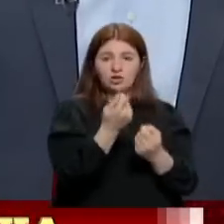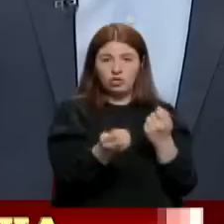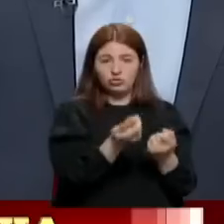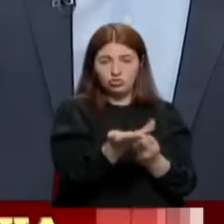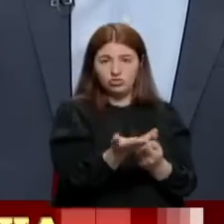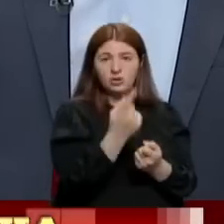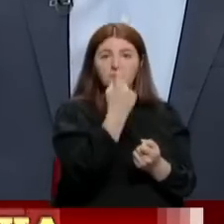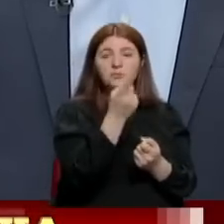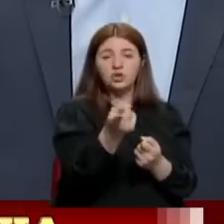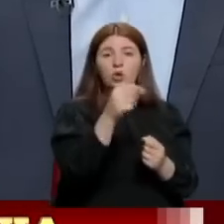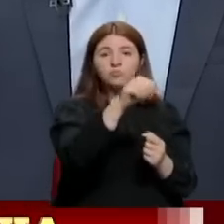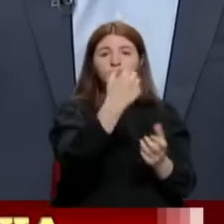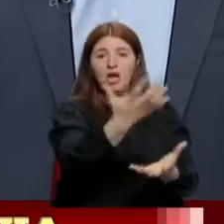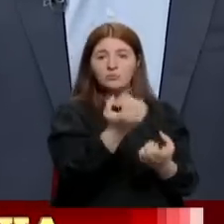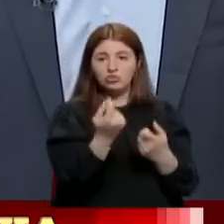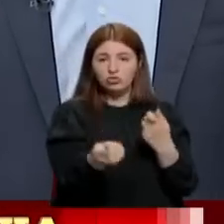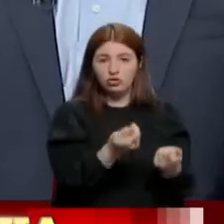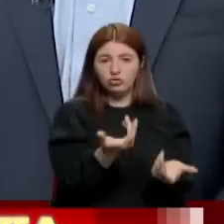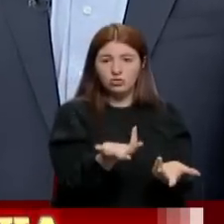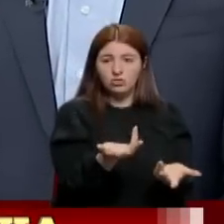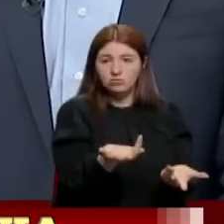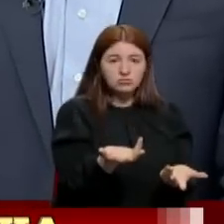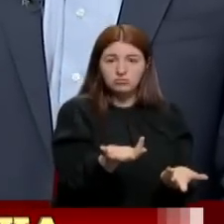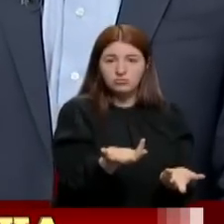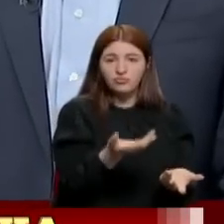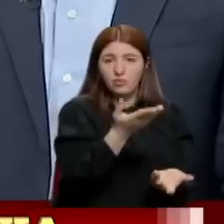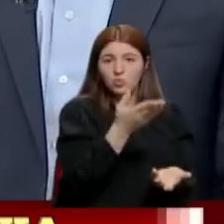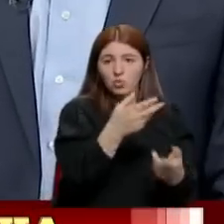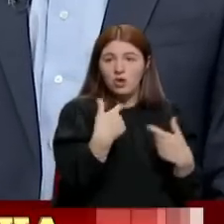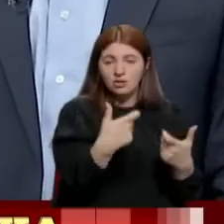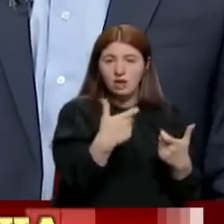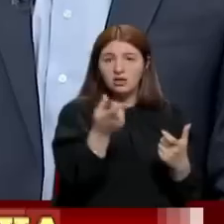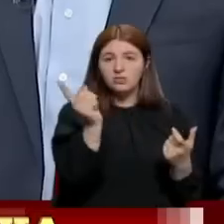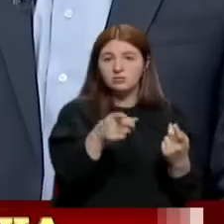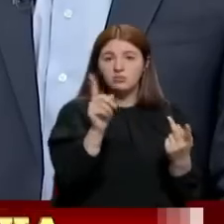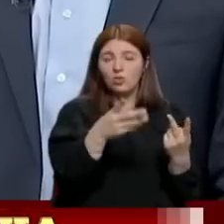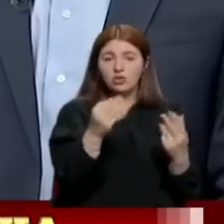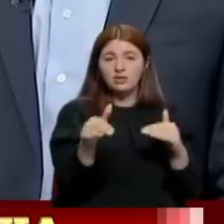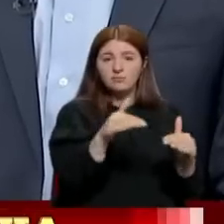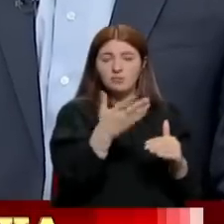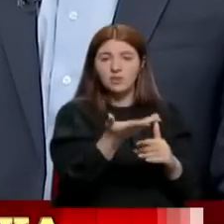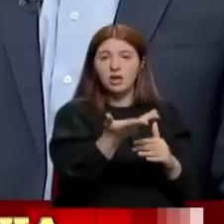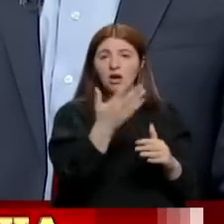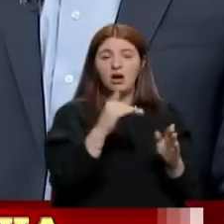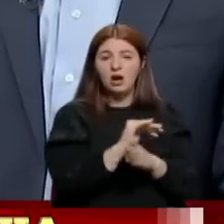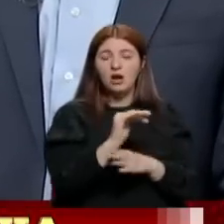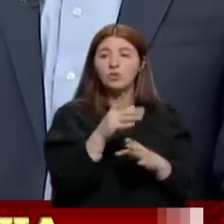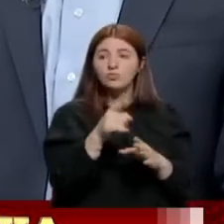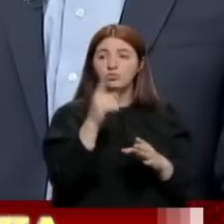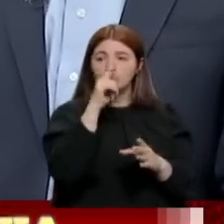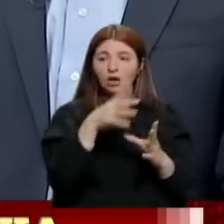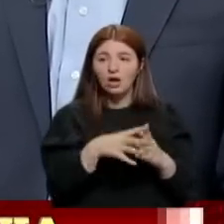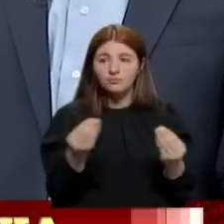çalışıyordu. Bir kişi buzdolabını çıkarmaya çalışıyordu. Ve o Hatay'da peş peşe meydana gelen depremde hayatlarını bu